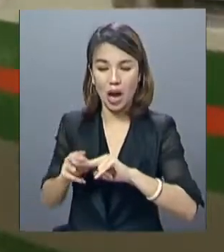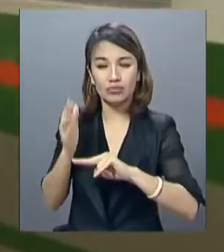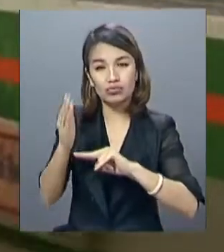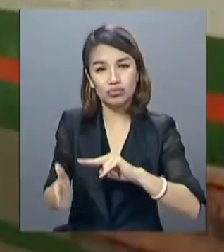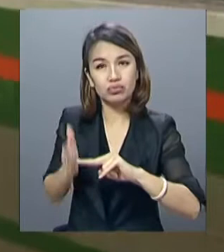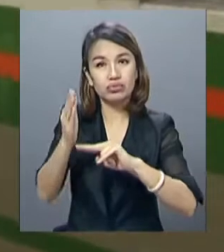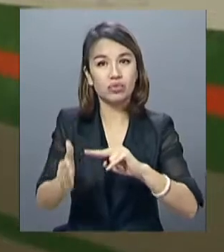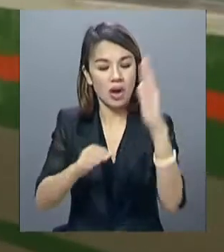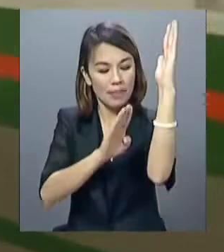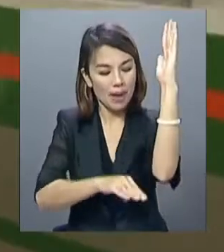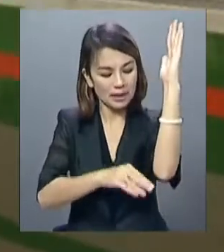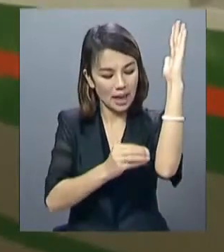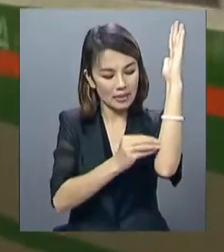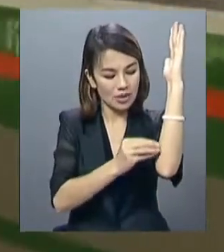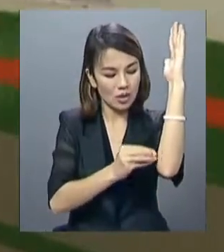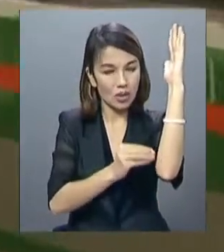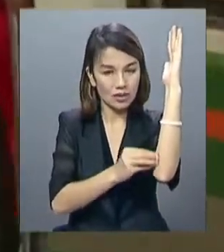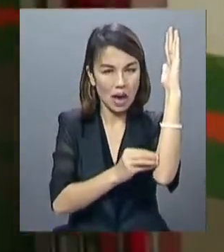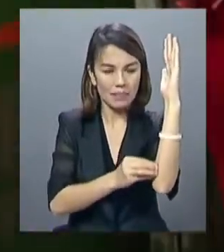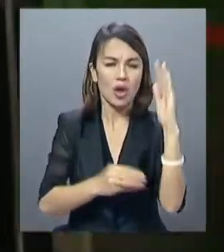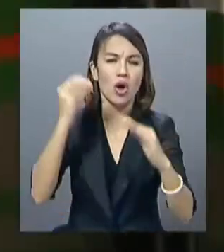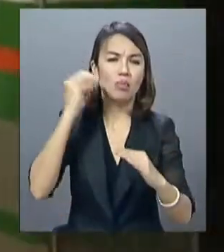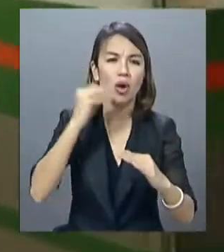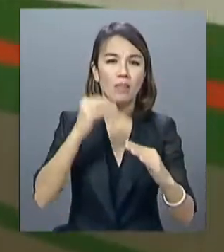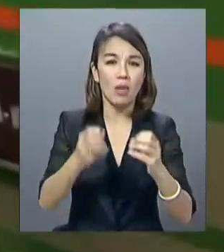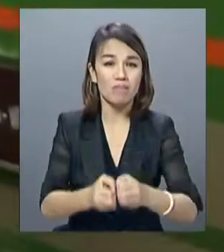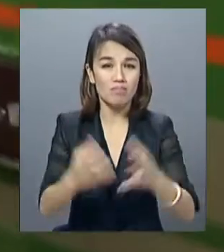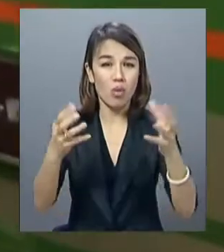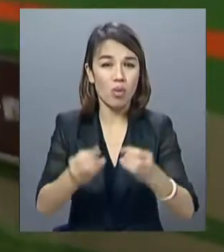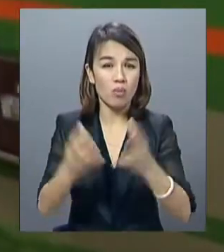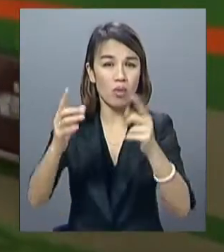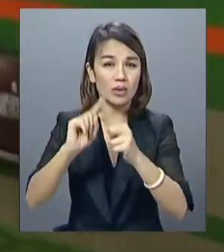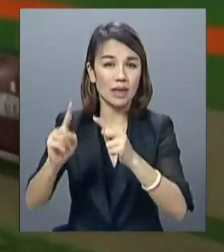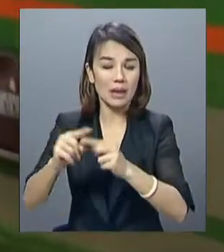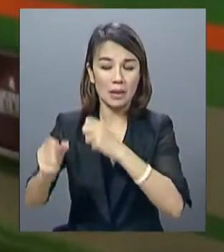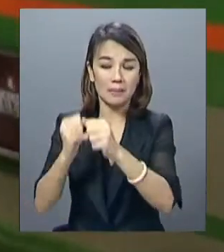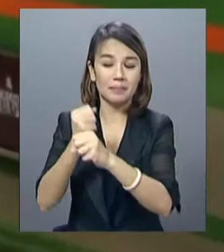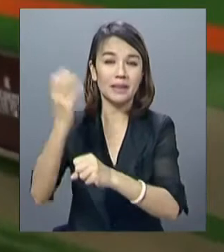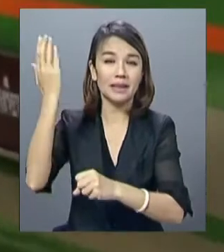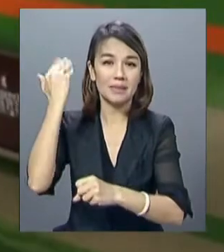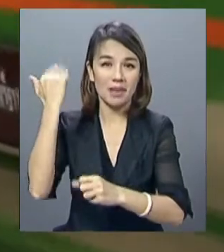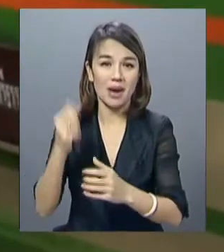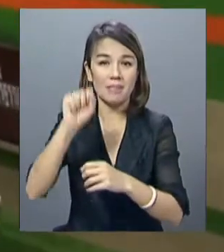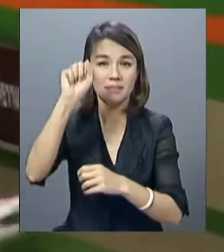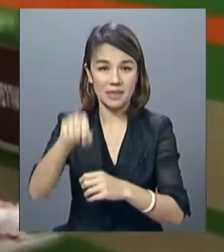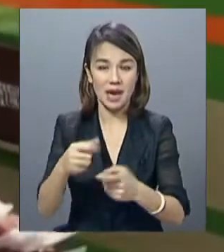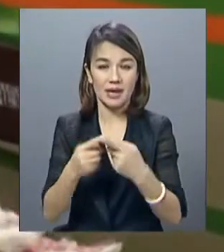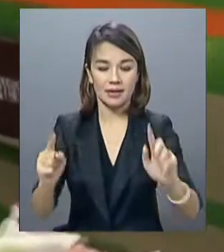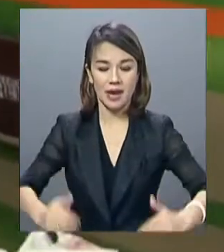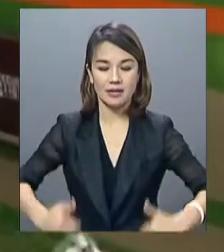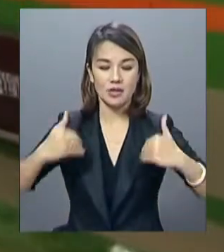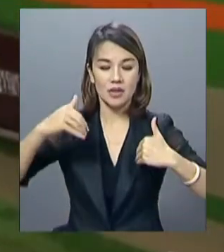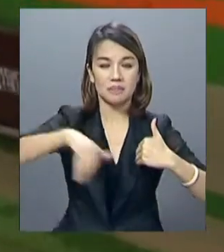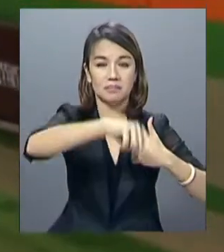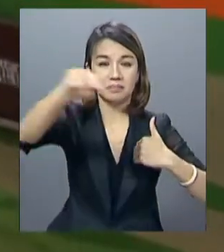ดชายแดนภาคใต้จะเป็นที่เกิดเหตุการณ์ความไม่สงบเกิดขึ้นในช่วงหลายปีที่ผ่านมาแต่วิถีชีวิตของผู้คนที่สถ